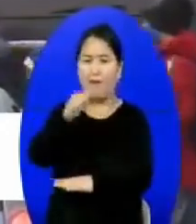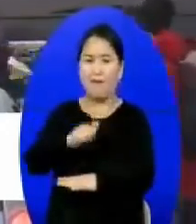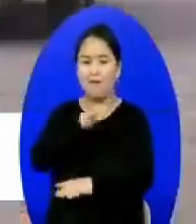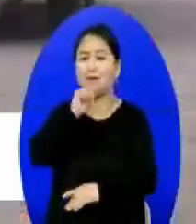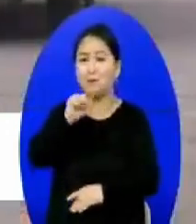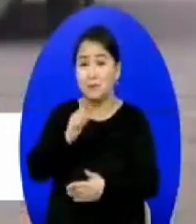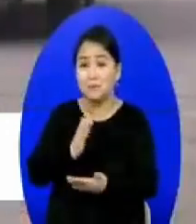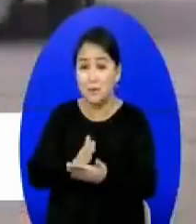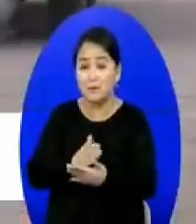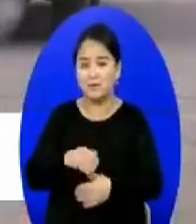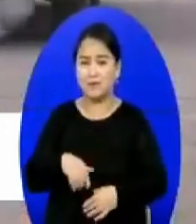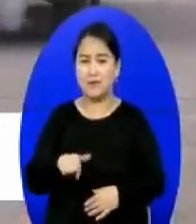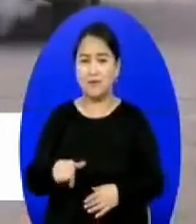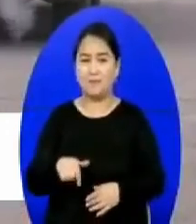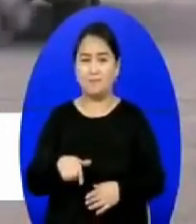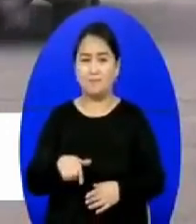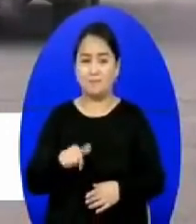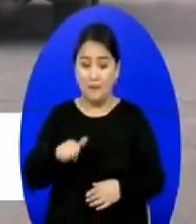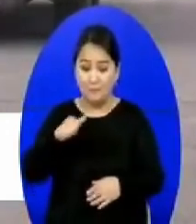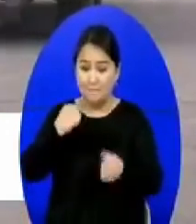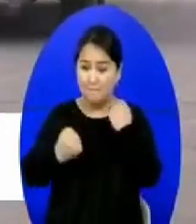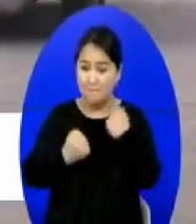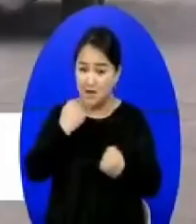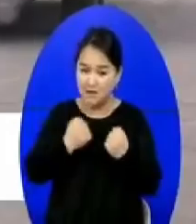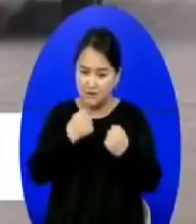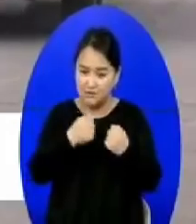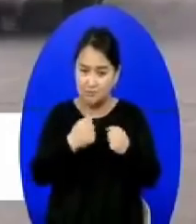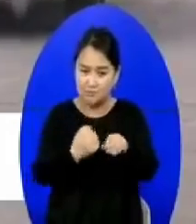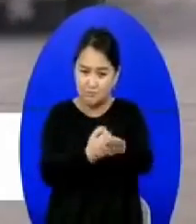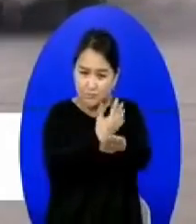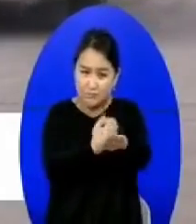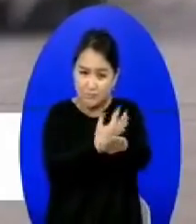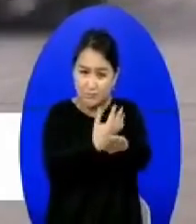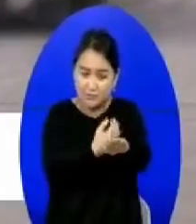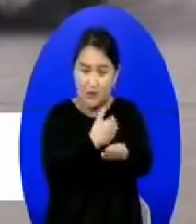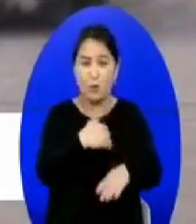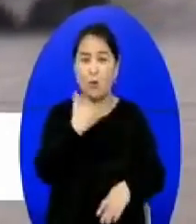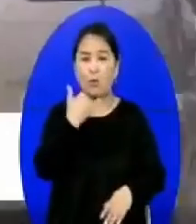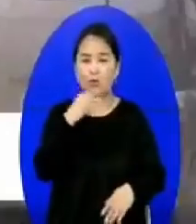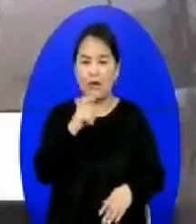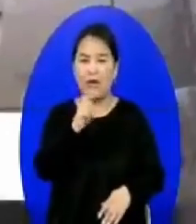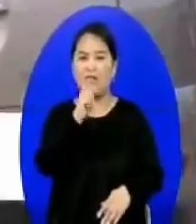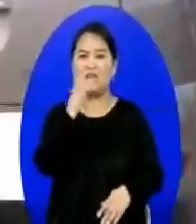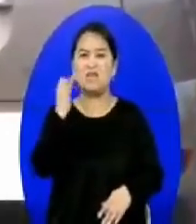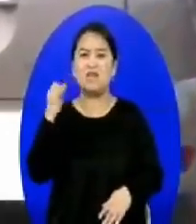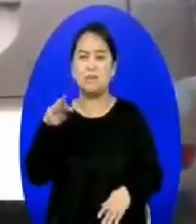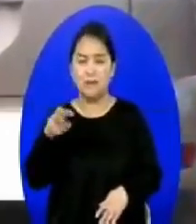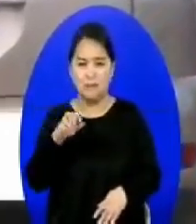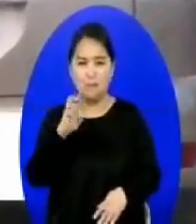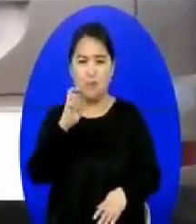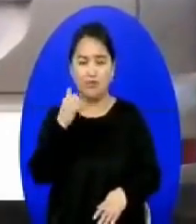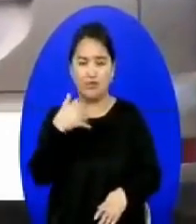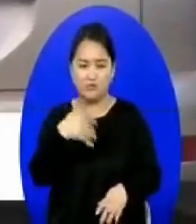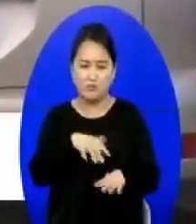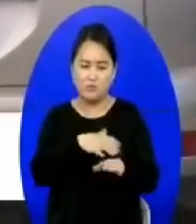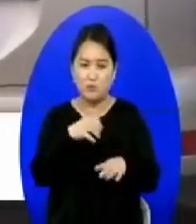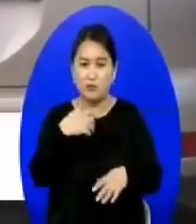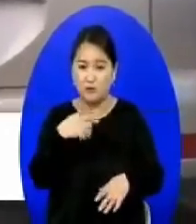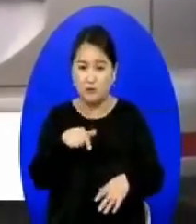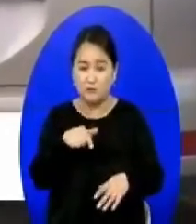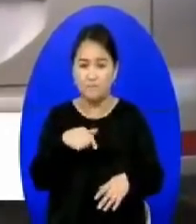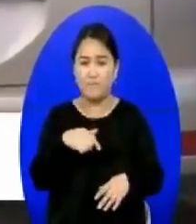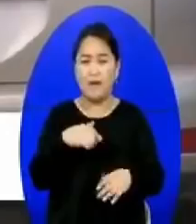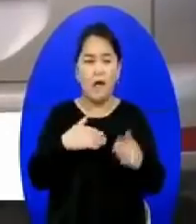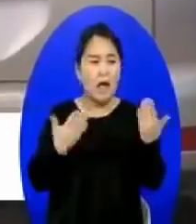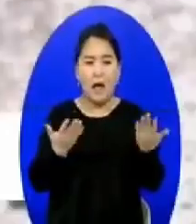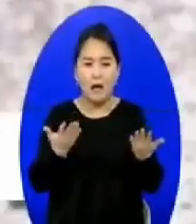бол өгж байгаа. Яг энэ одоо автомашины хөдөлгөөртөөс ялгарч байгаа энэ химийн бодисын элементүүд ер нь аль нь илүү одоо